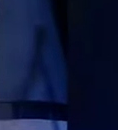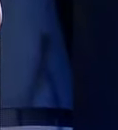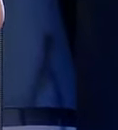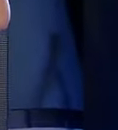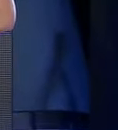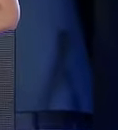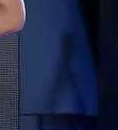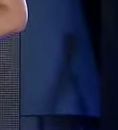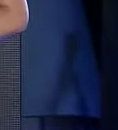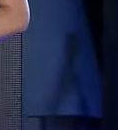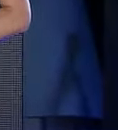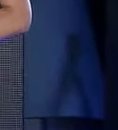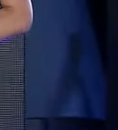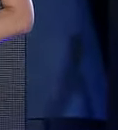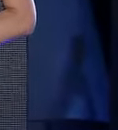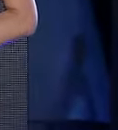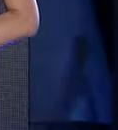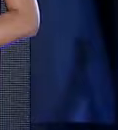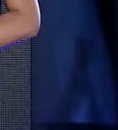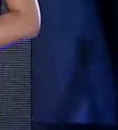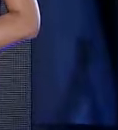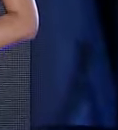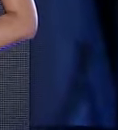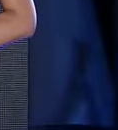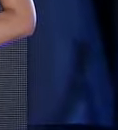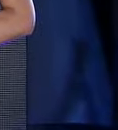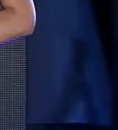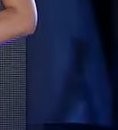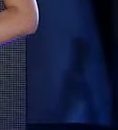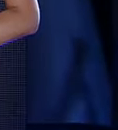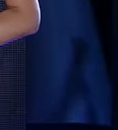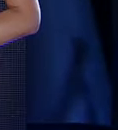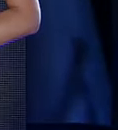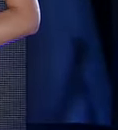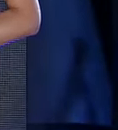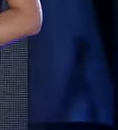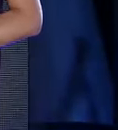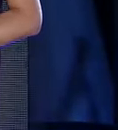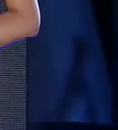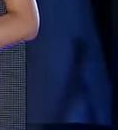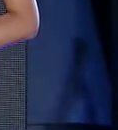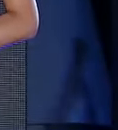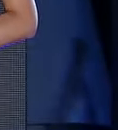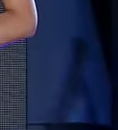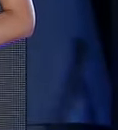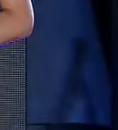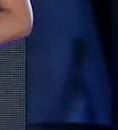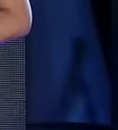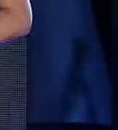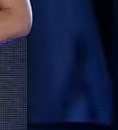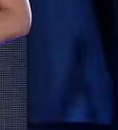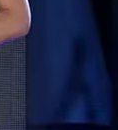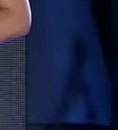bardzo łatwa decyzja. Muszę przyznać, że tworzę suknię z myślą o kobietach i dla wszystkich